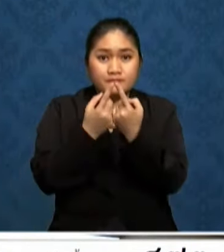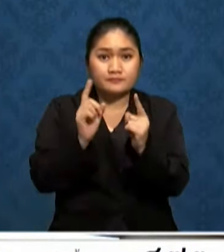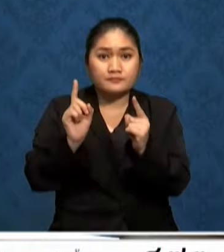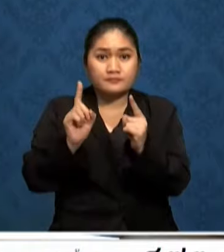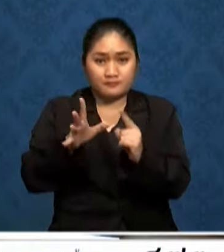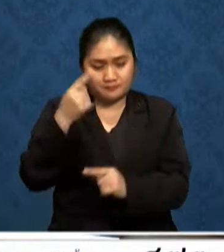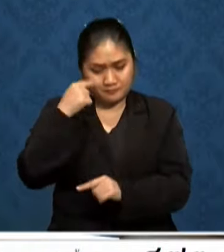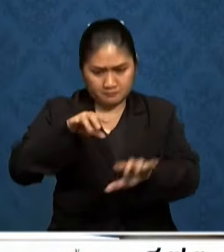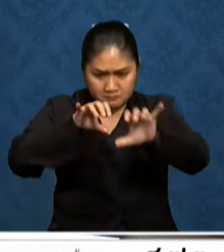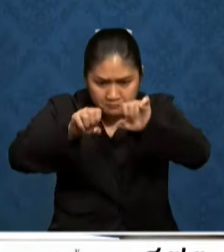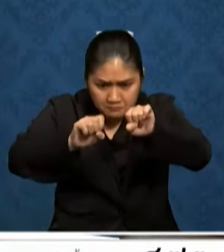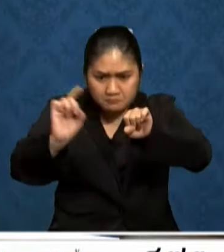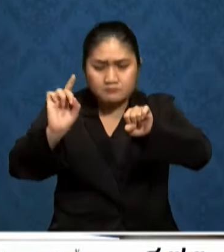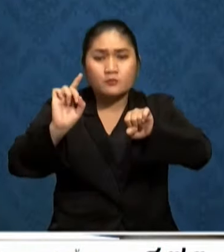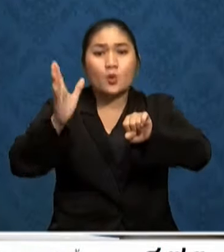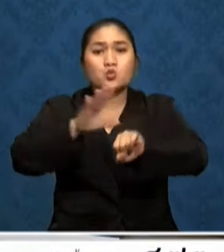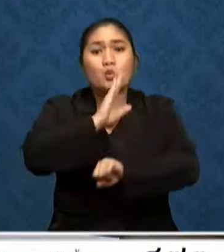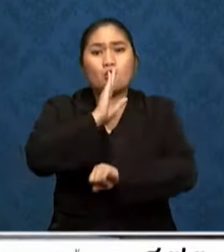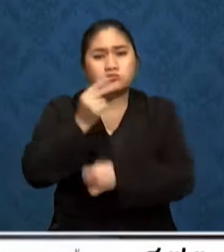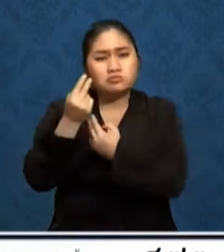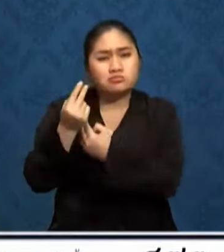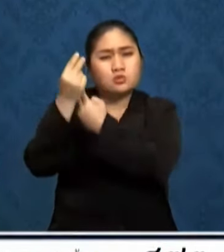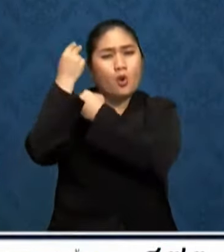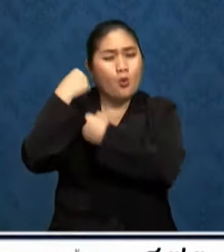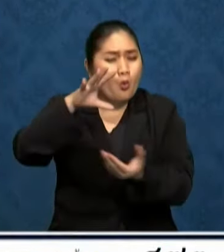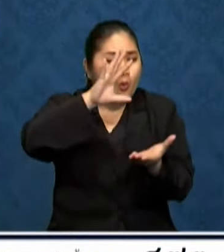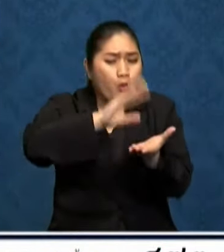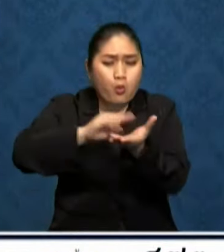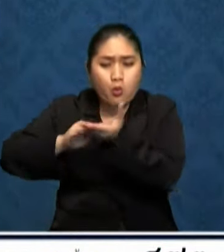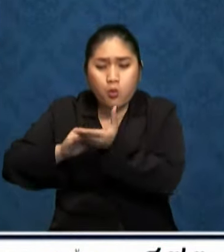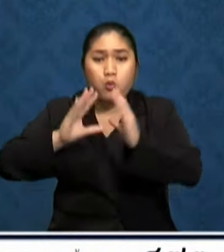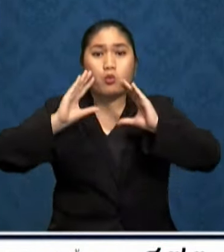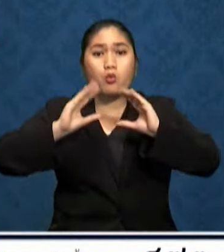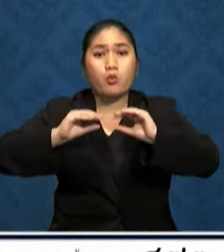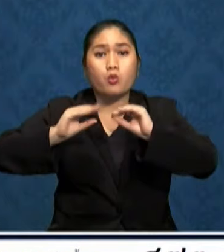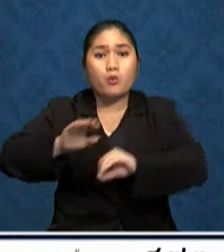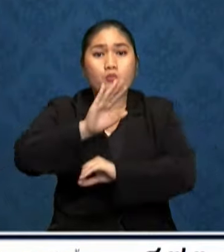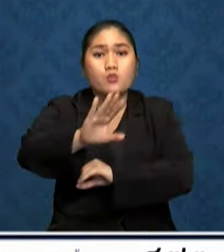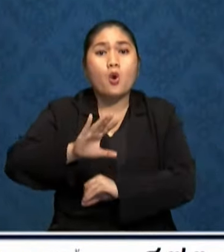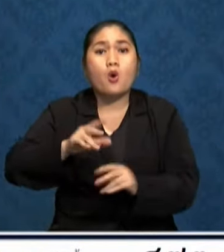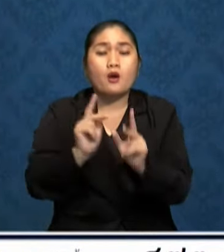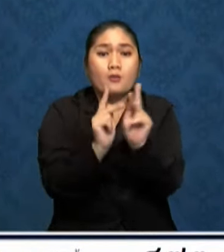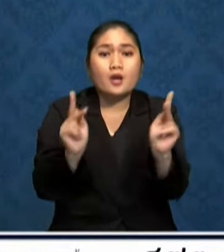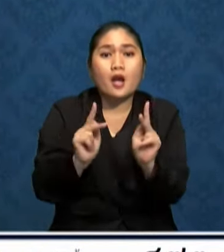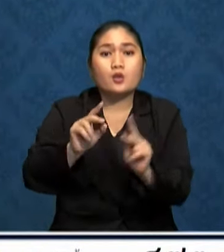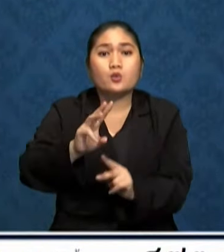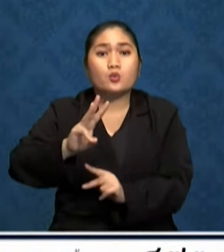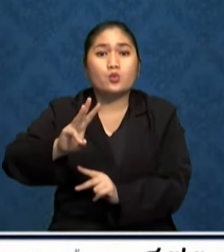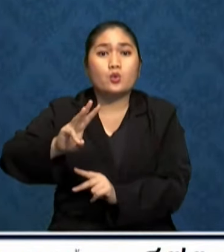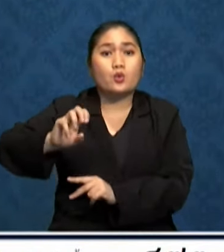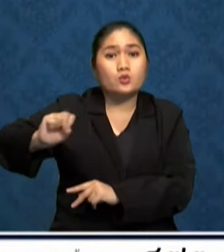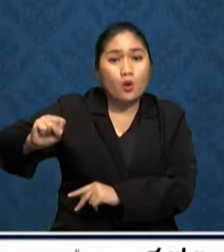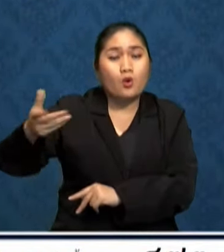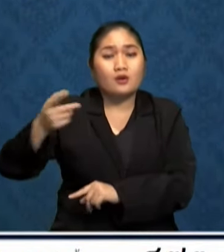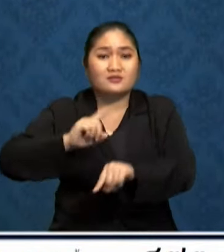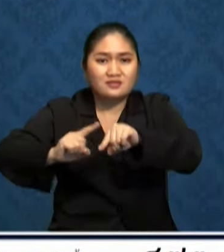มันเป็นที่น่าสนเกตนะครับวาพอเรารไปย้อนดูบนทึกกประชุมของกรรฐธการวิสามารณในส่วของวุธิสภาที่